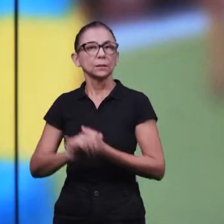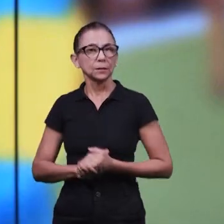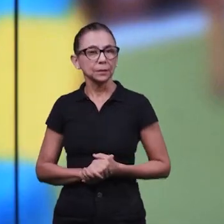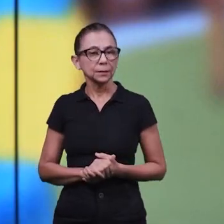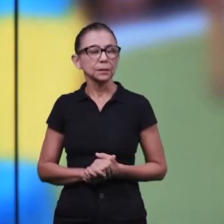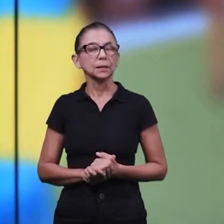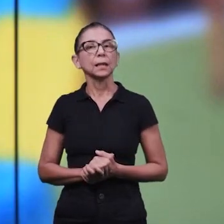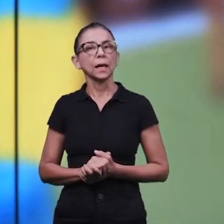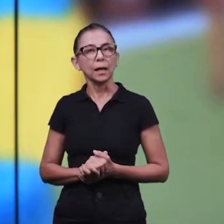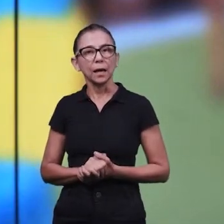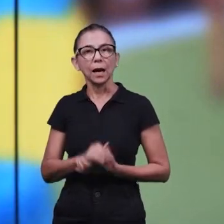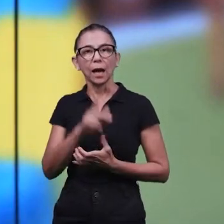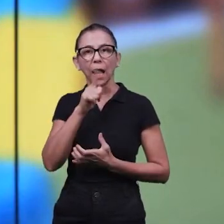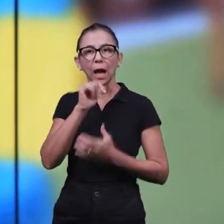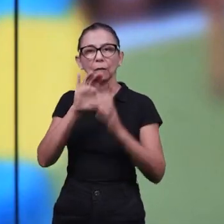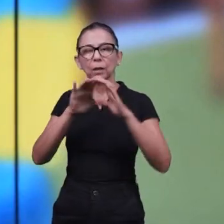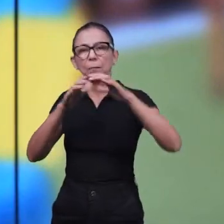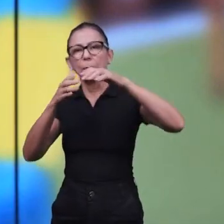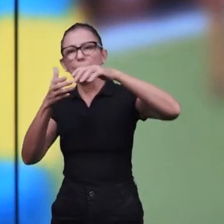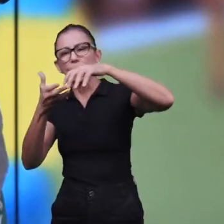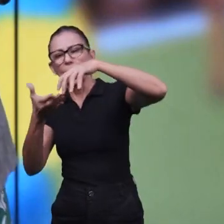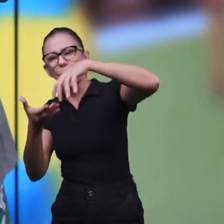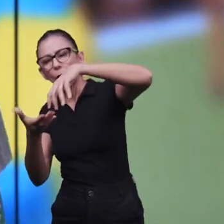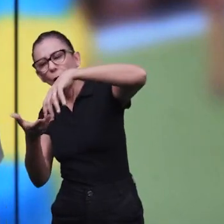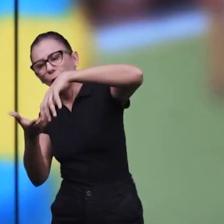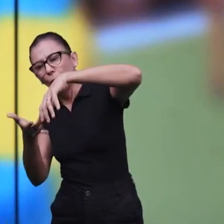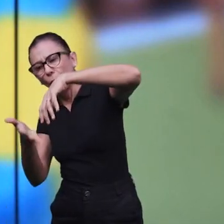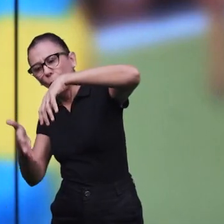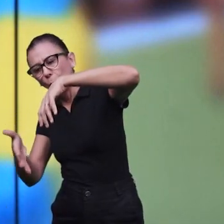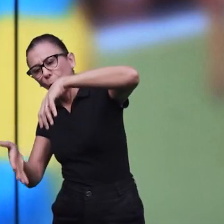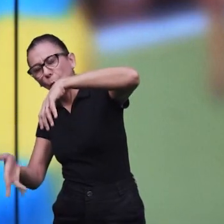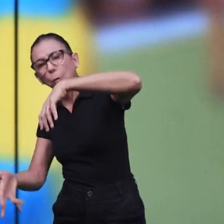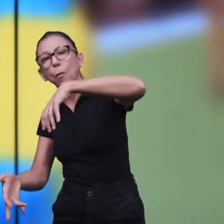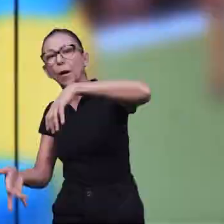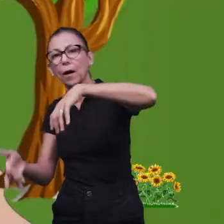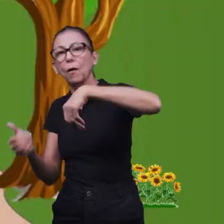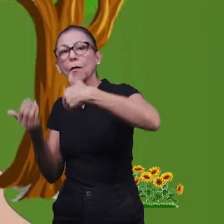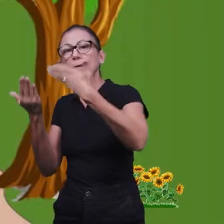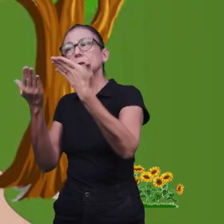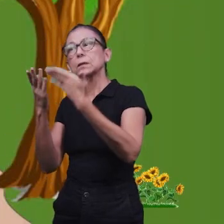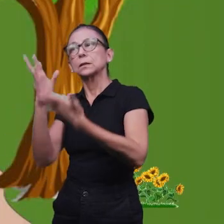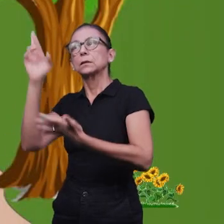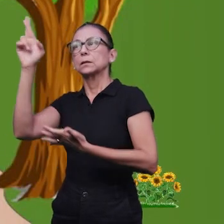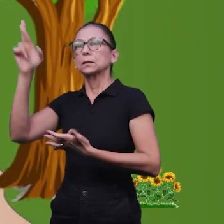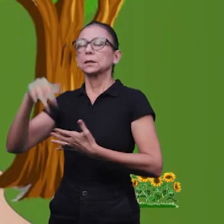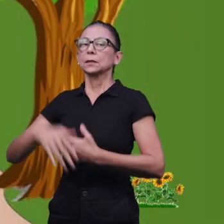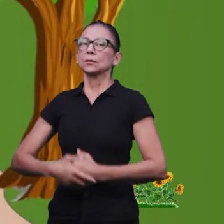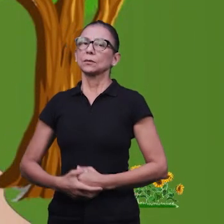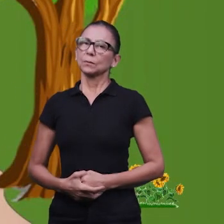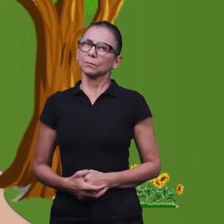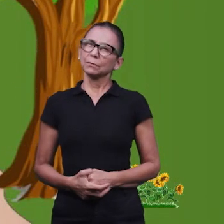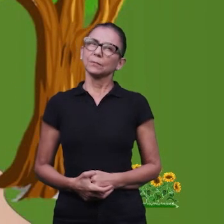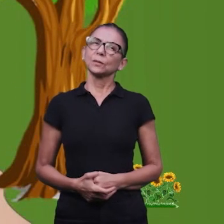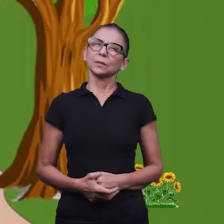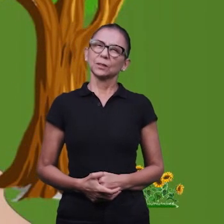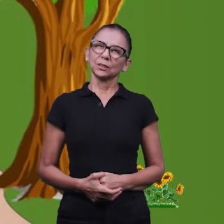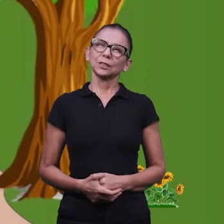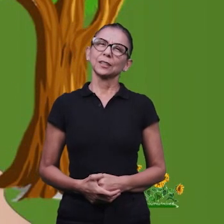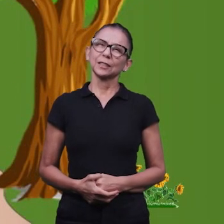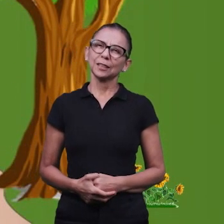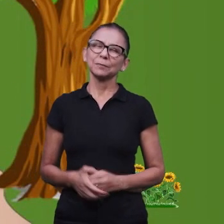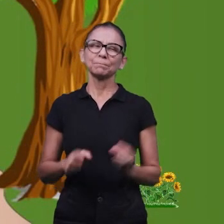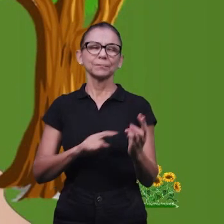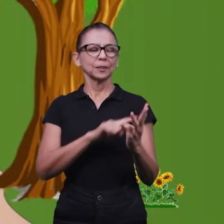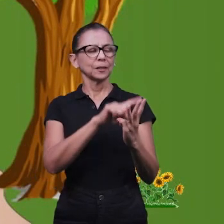Dieu. Quelle merveille! C'est comme nous agissons comme ces 3 vaillants et nous